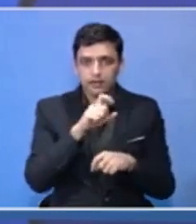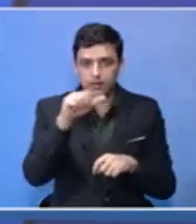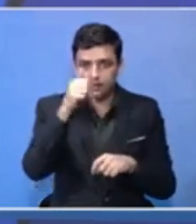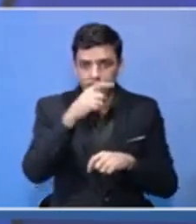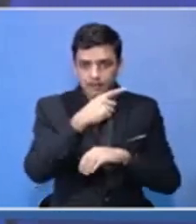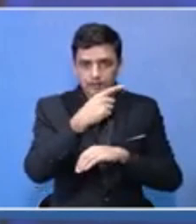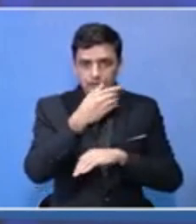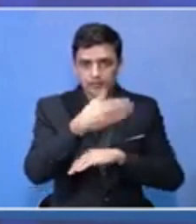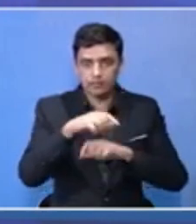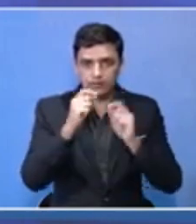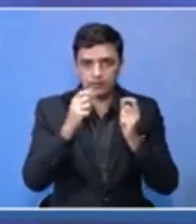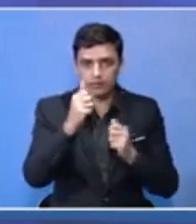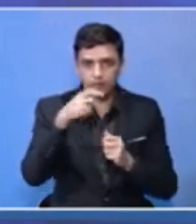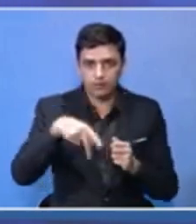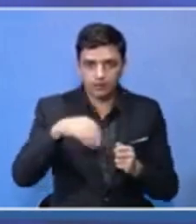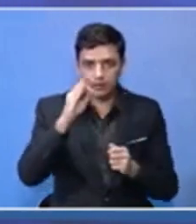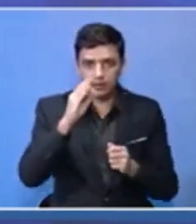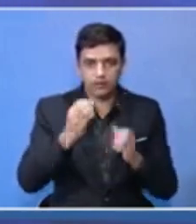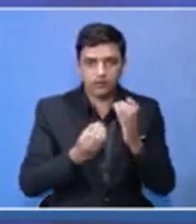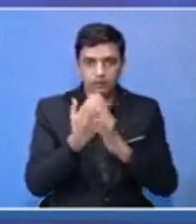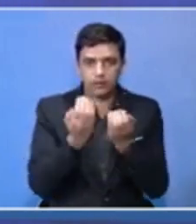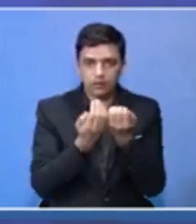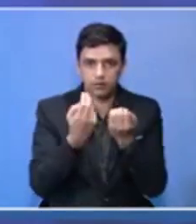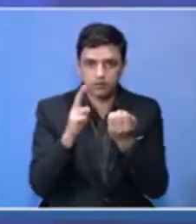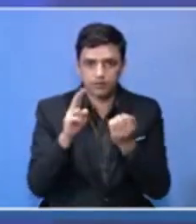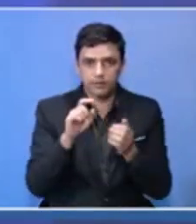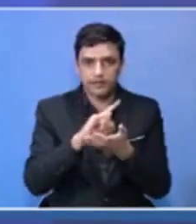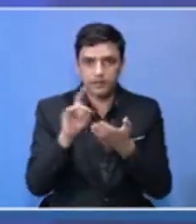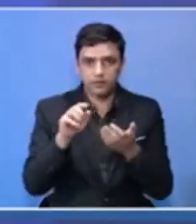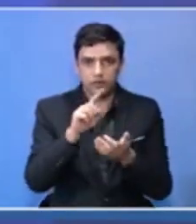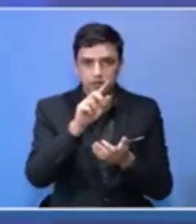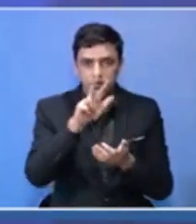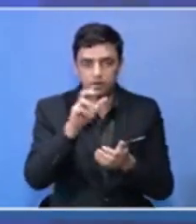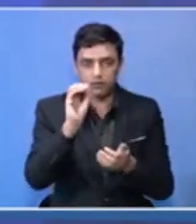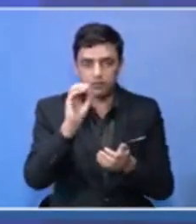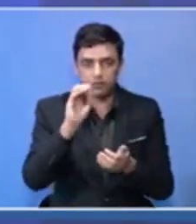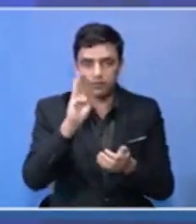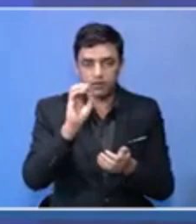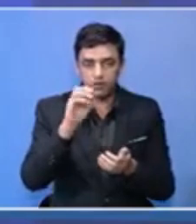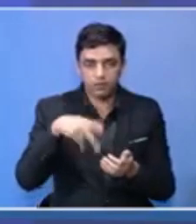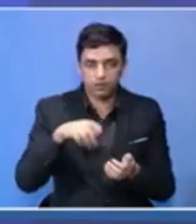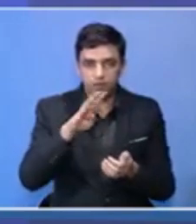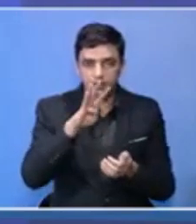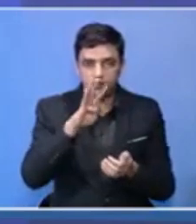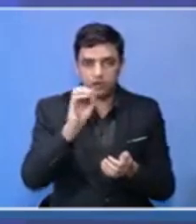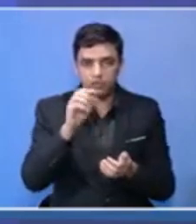भारत सीमा क्षेत्रमा सशस्त्र प्रहरी बल पोस्ट स्थापना गरिएको थियो। झापामा 18 बिओपी र 40 एफओपी रहेका छन्।